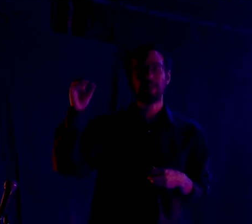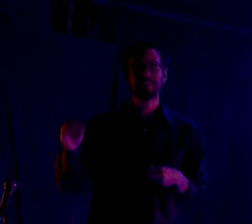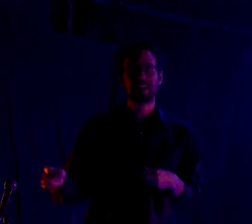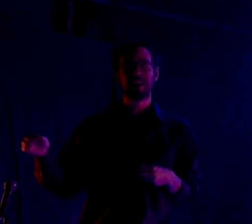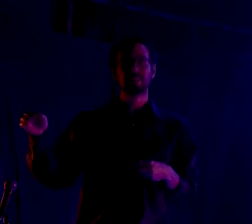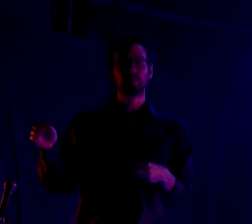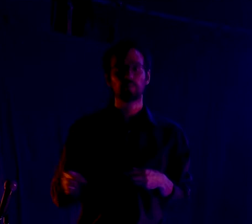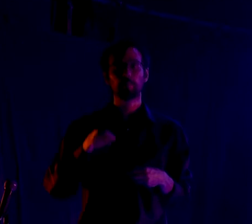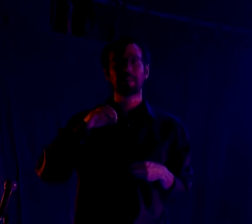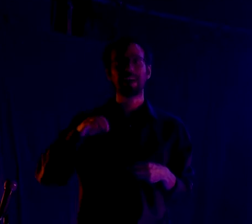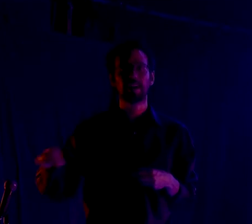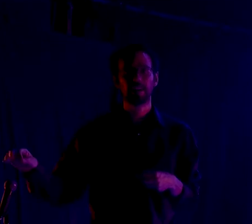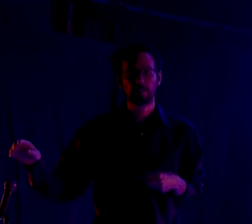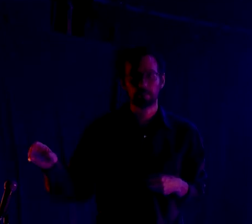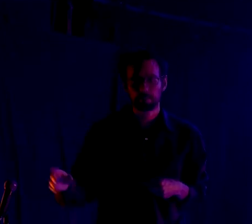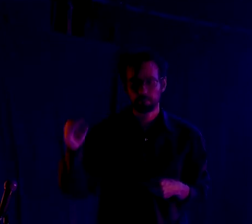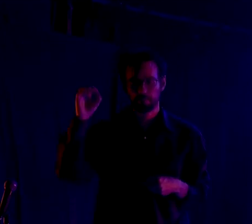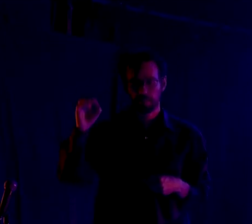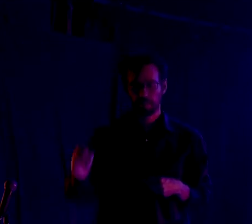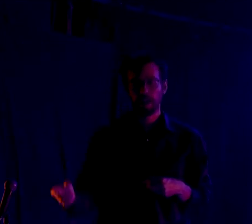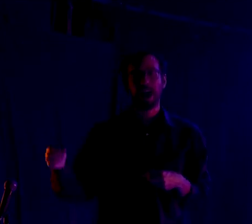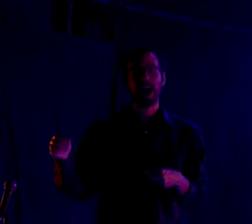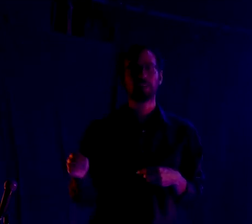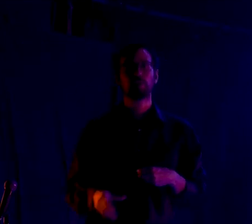'anar dormir. Bona nit,